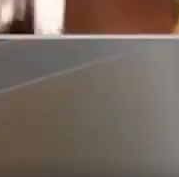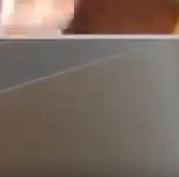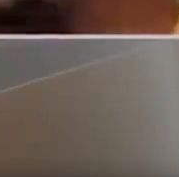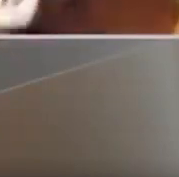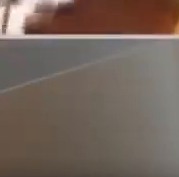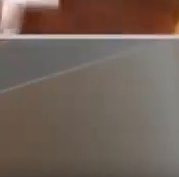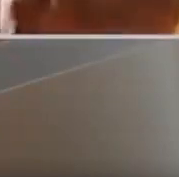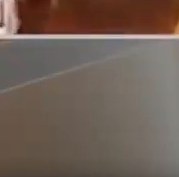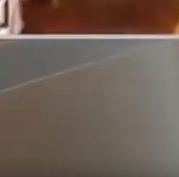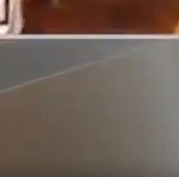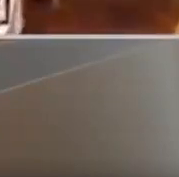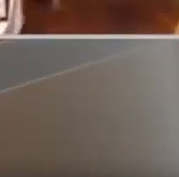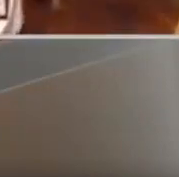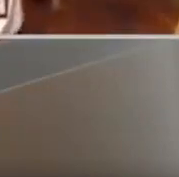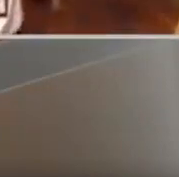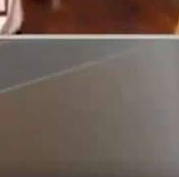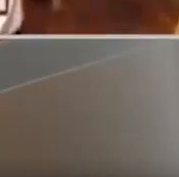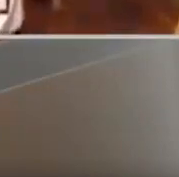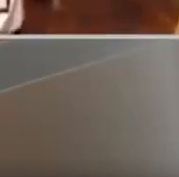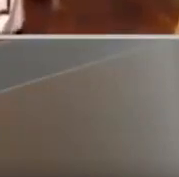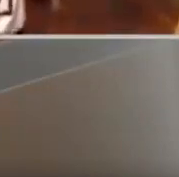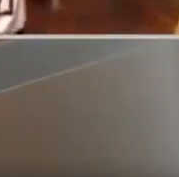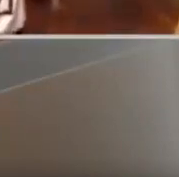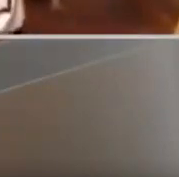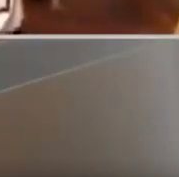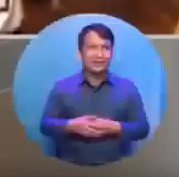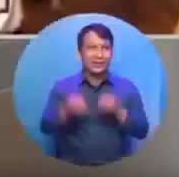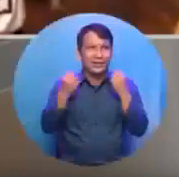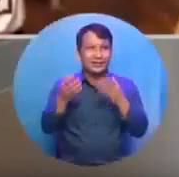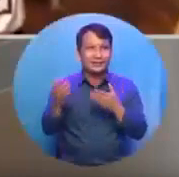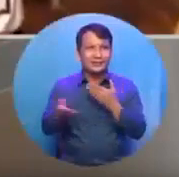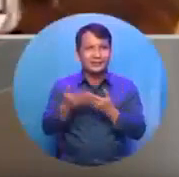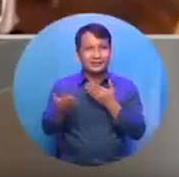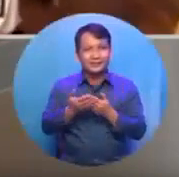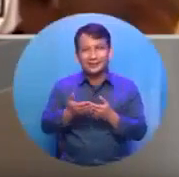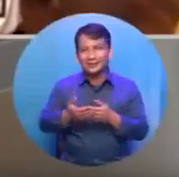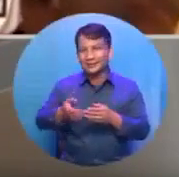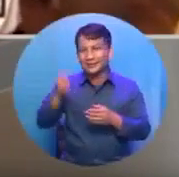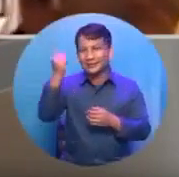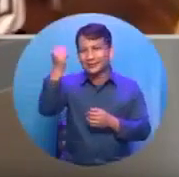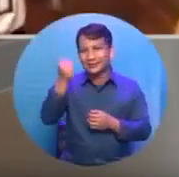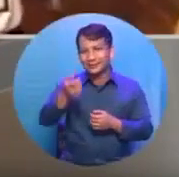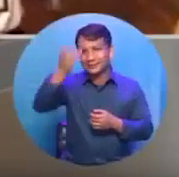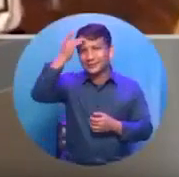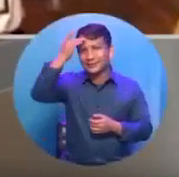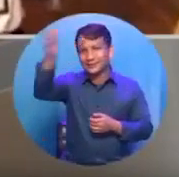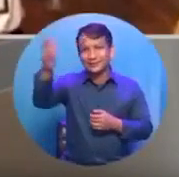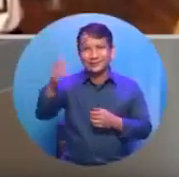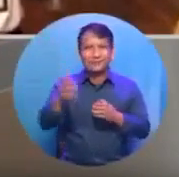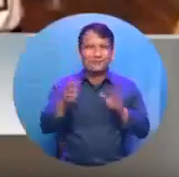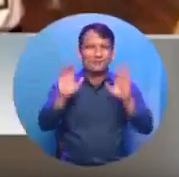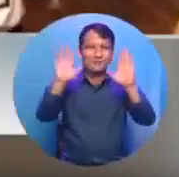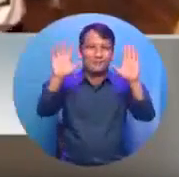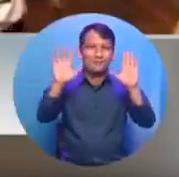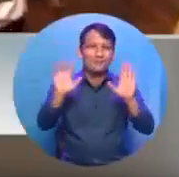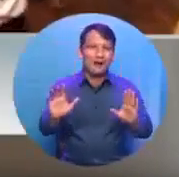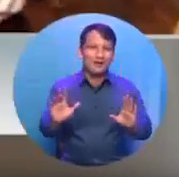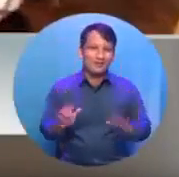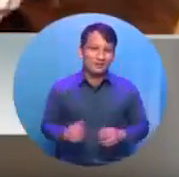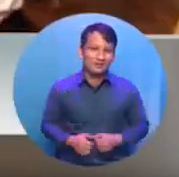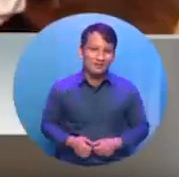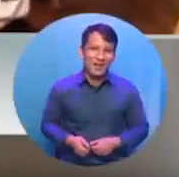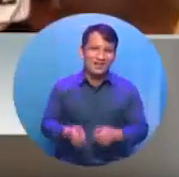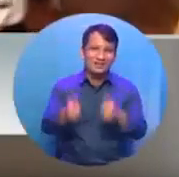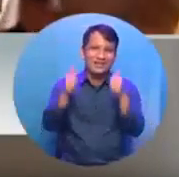Wow! Wow! Ang galing! Galing, galing!